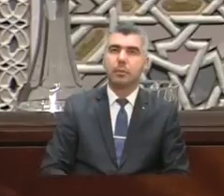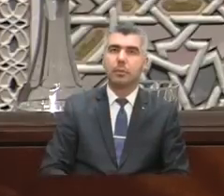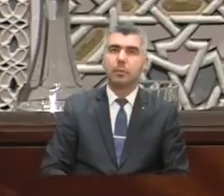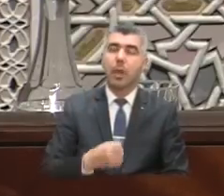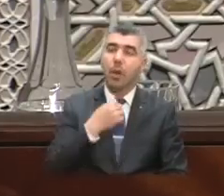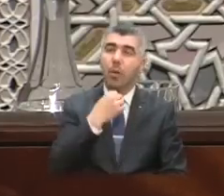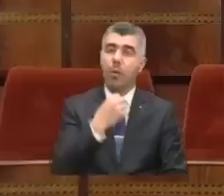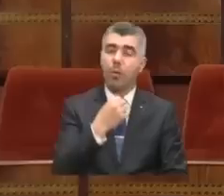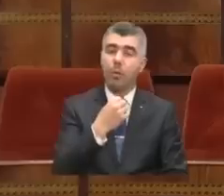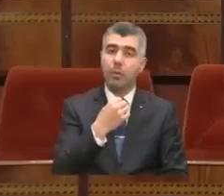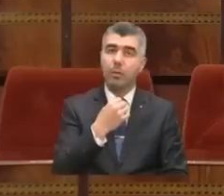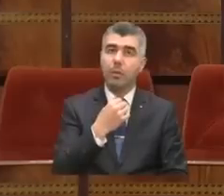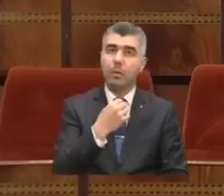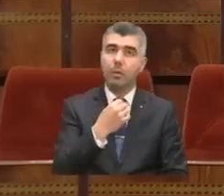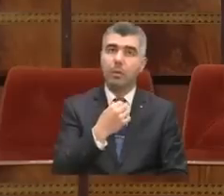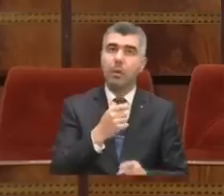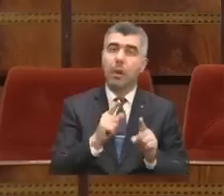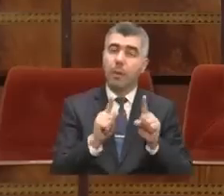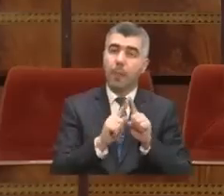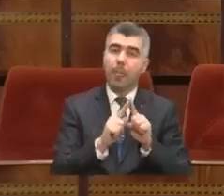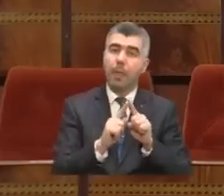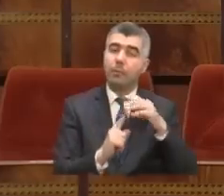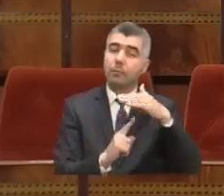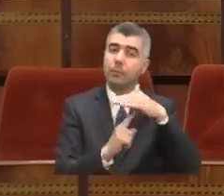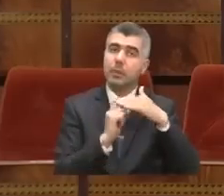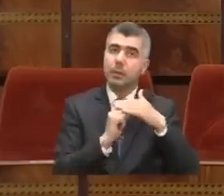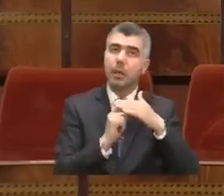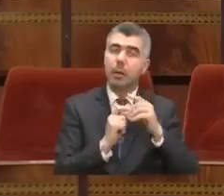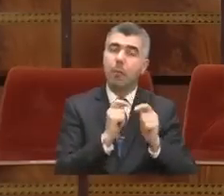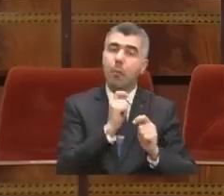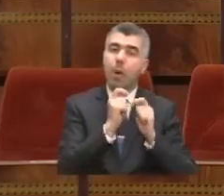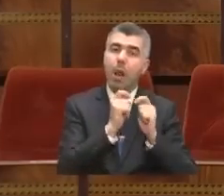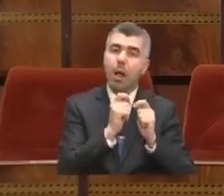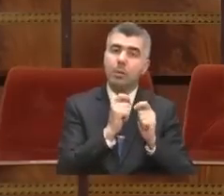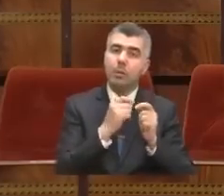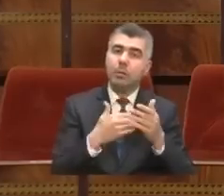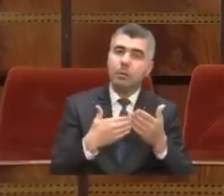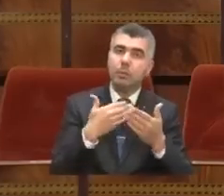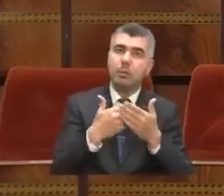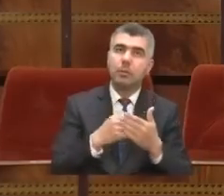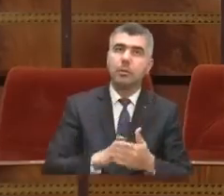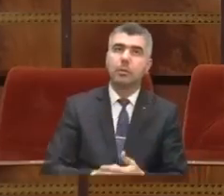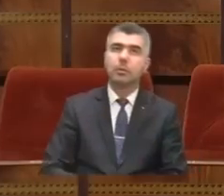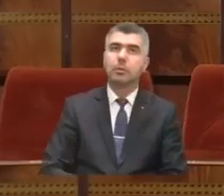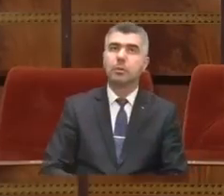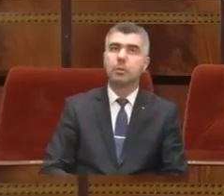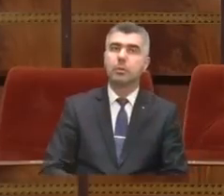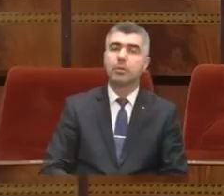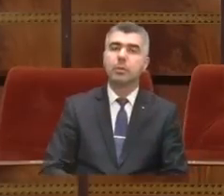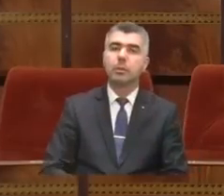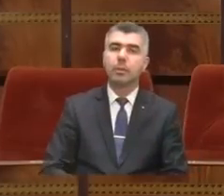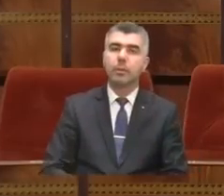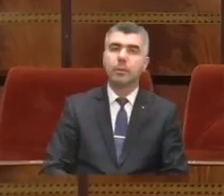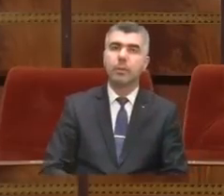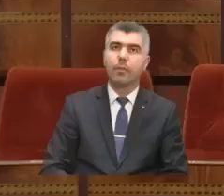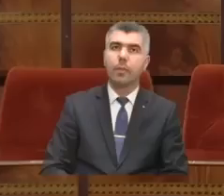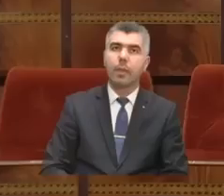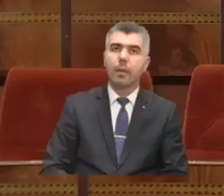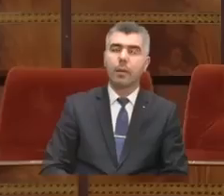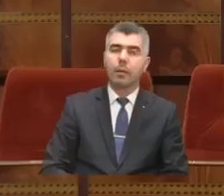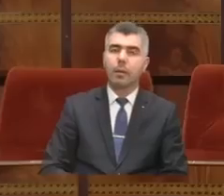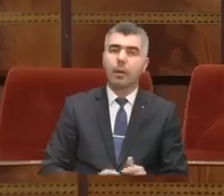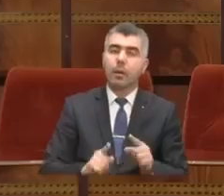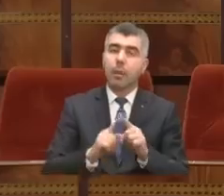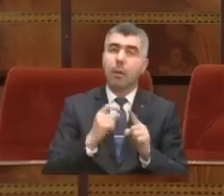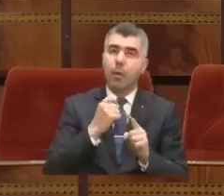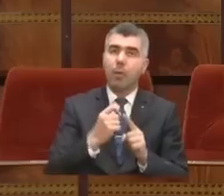رئيس اعتبرها دخلة في اطار تتمد مناقشه وليست نقطه نظام، لانه